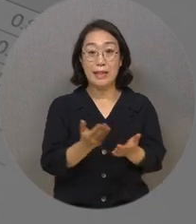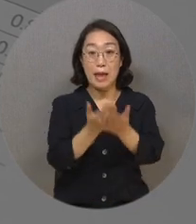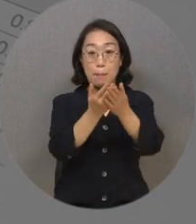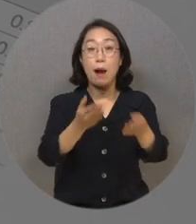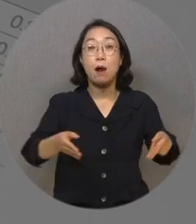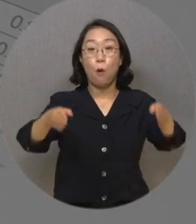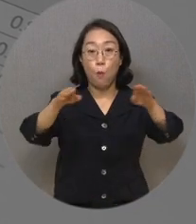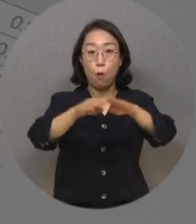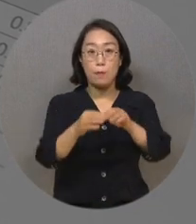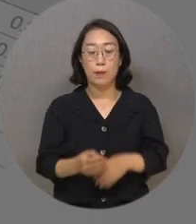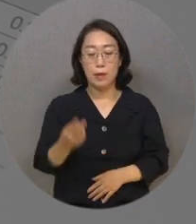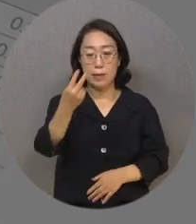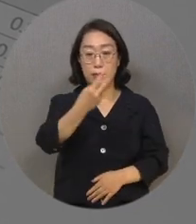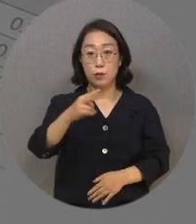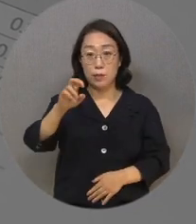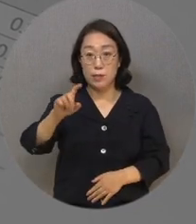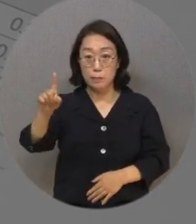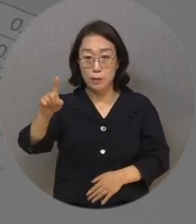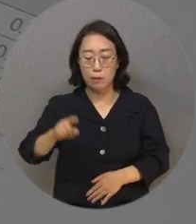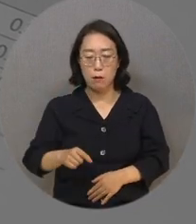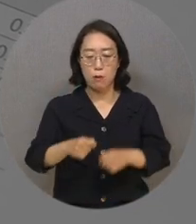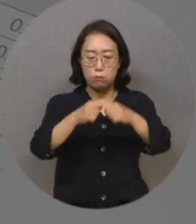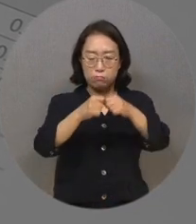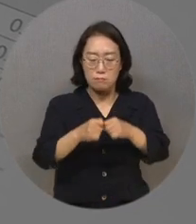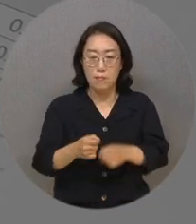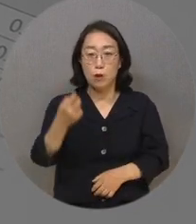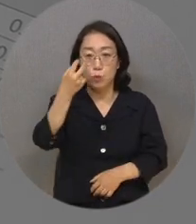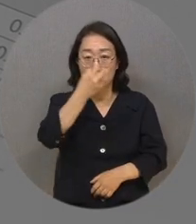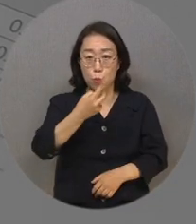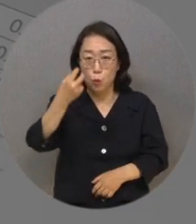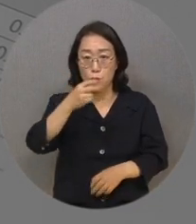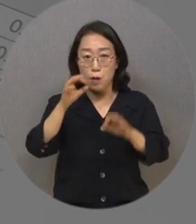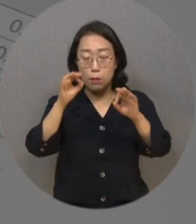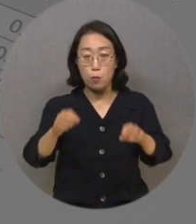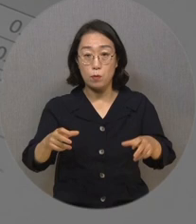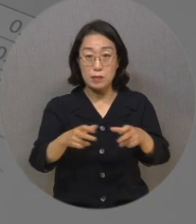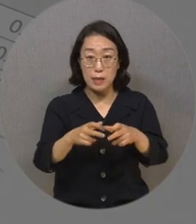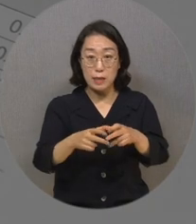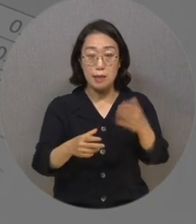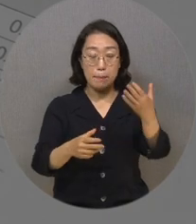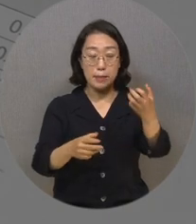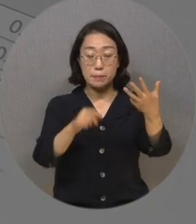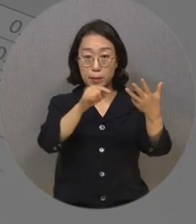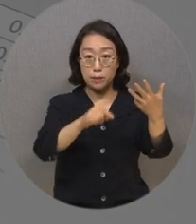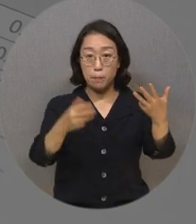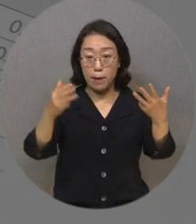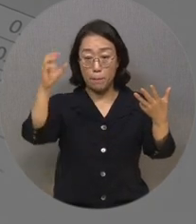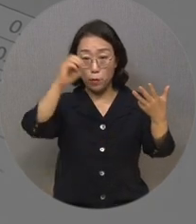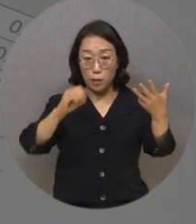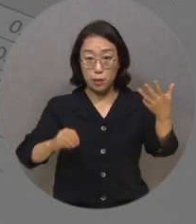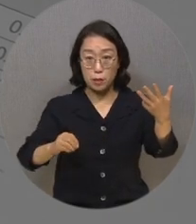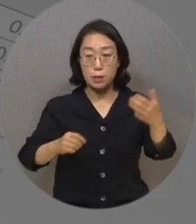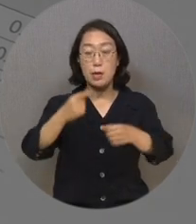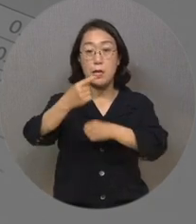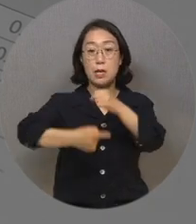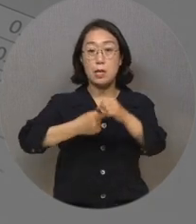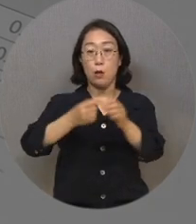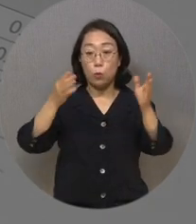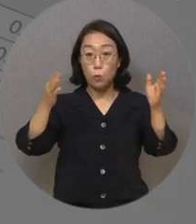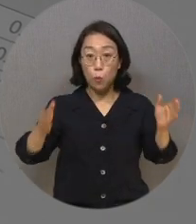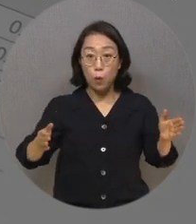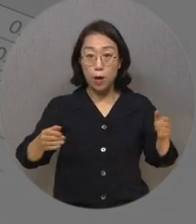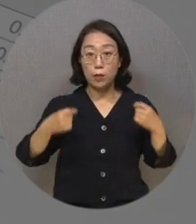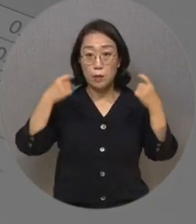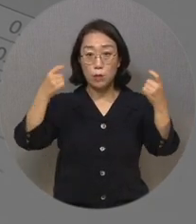한국장애인개발원에서 지난 2021년도에 한 조사에 따르면 장애인의 88.8%가 한 해 동안